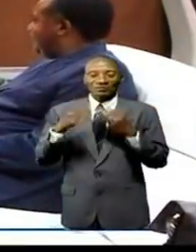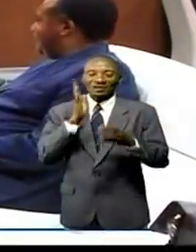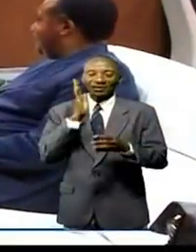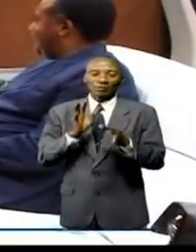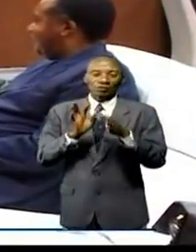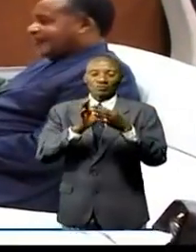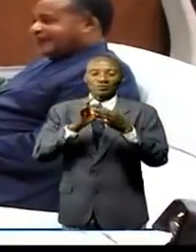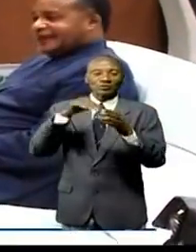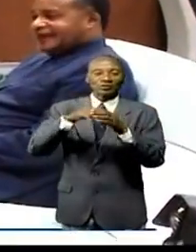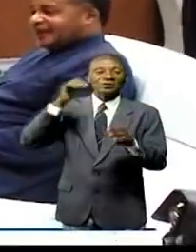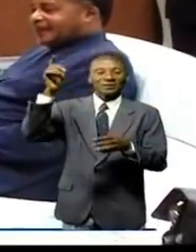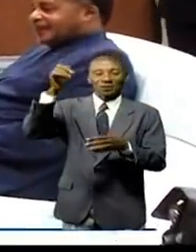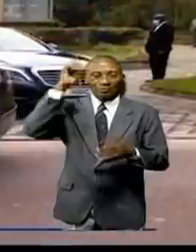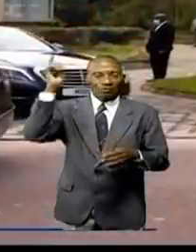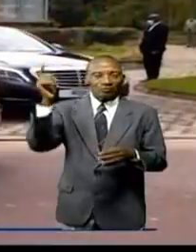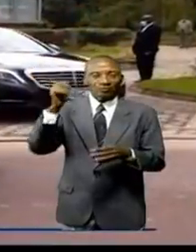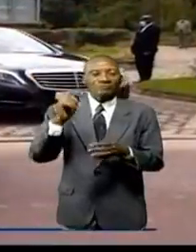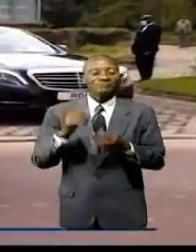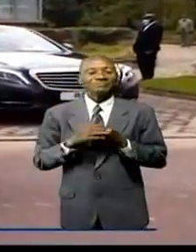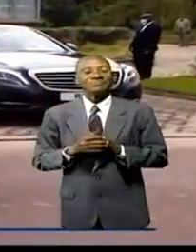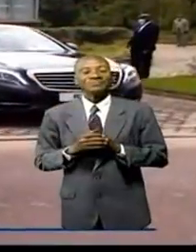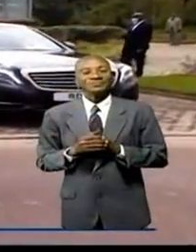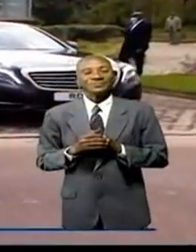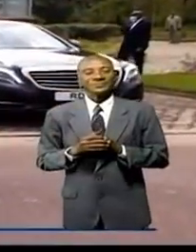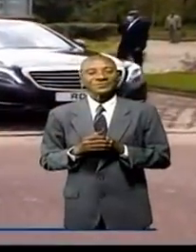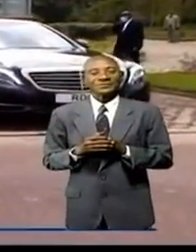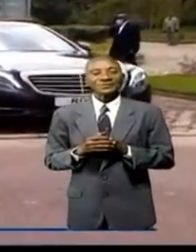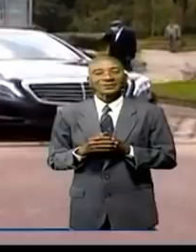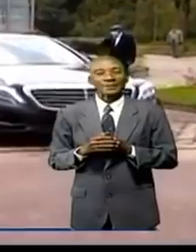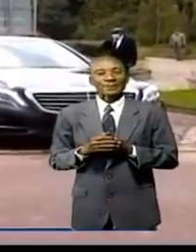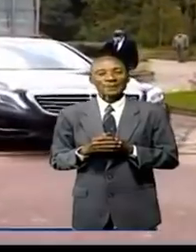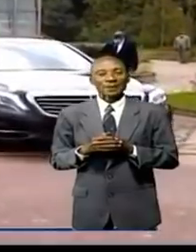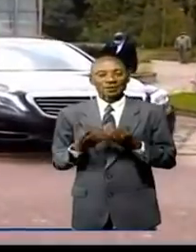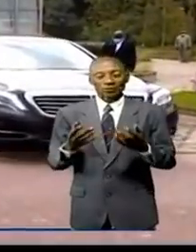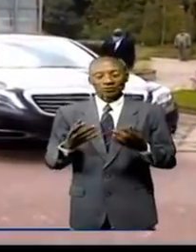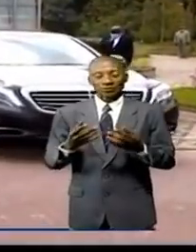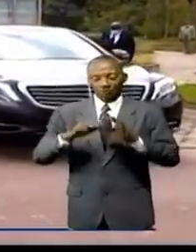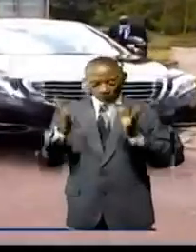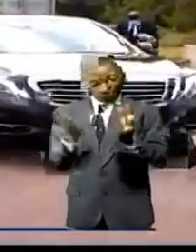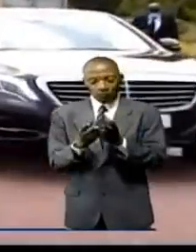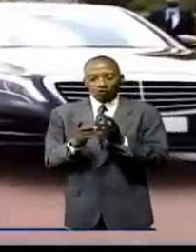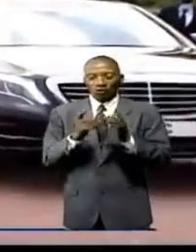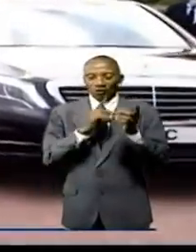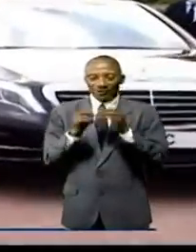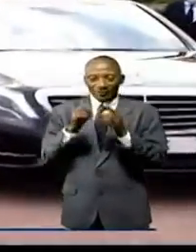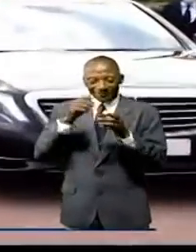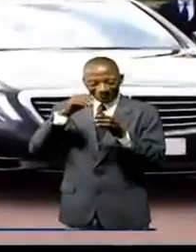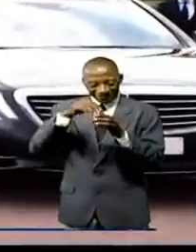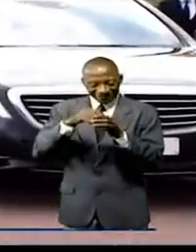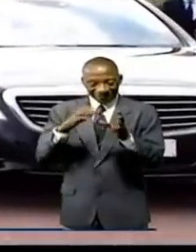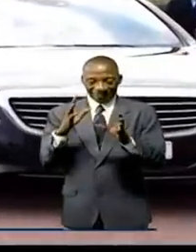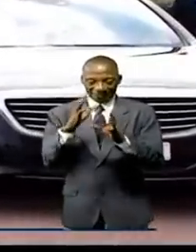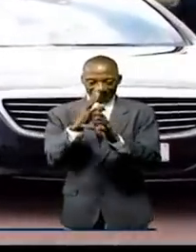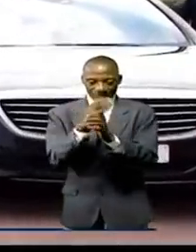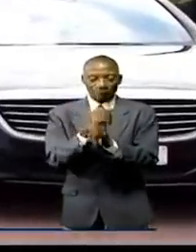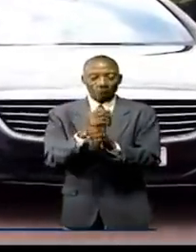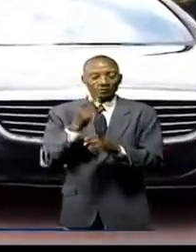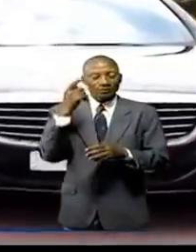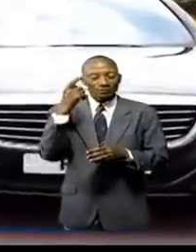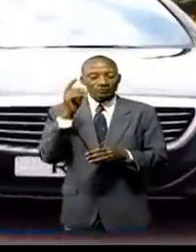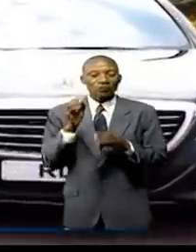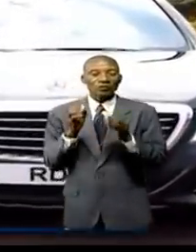1,5 degré. Et bien avant la sortie du communiqué final, la quadripartite s'était muée